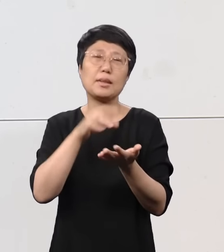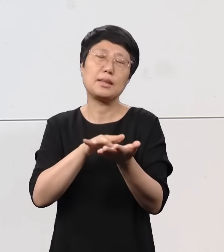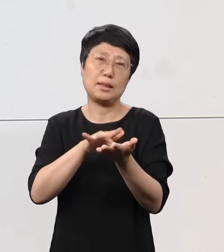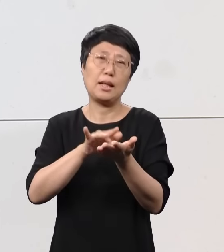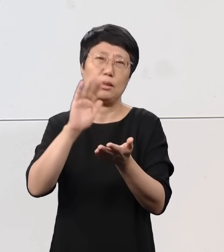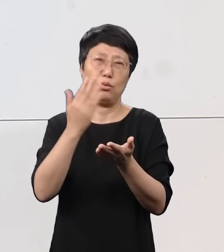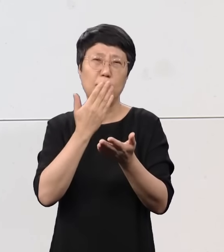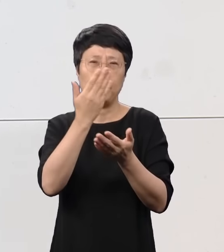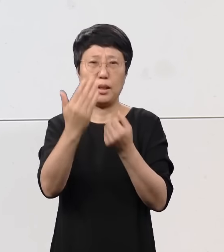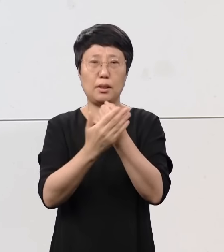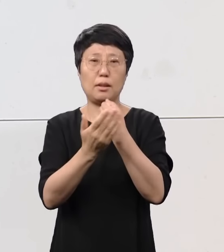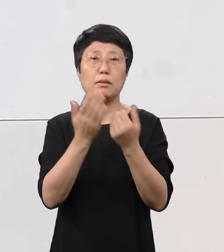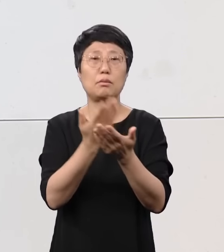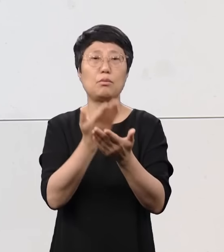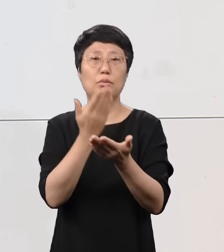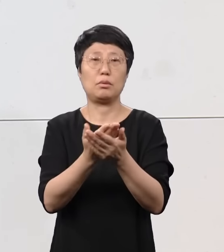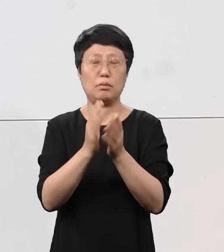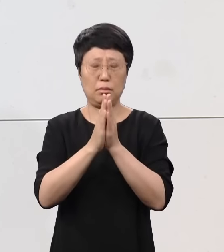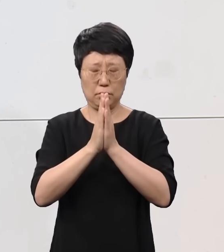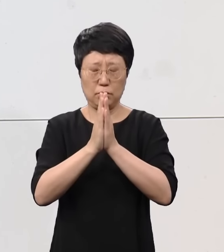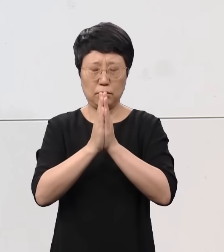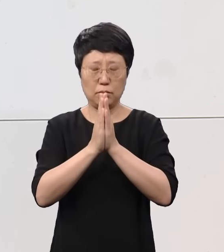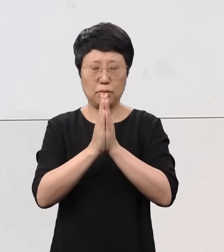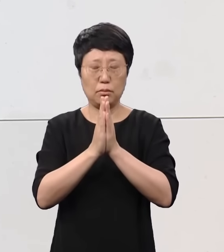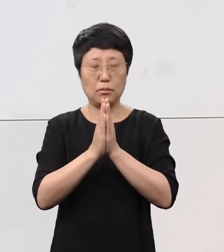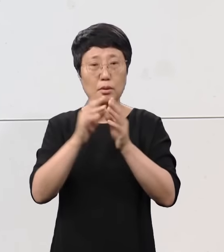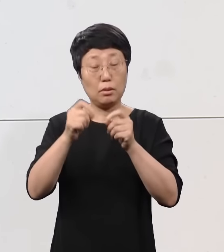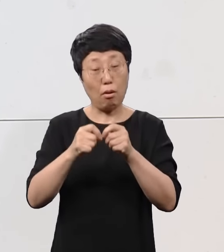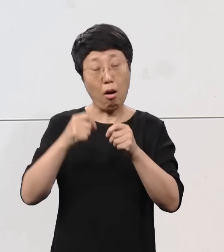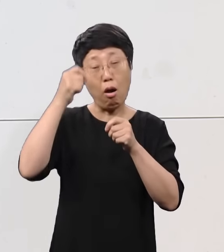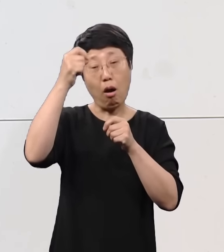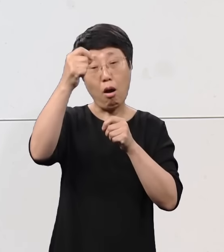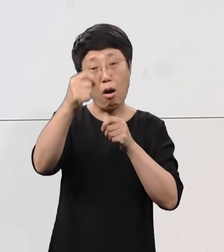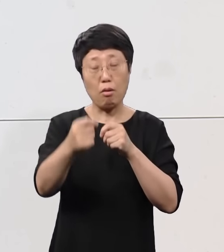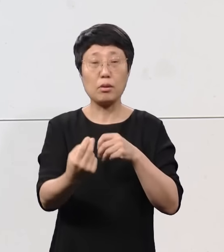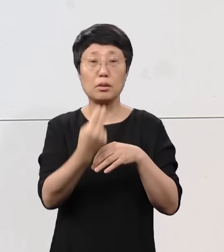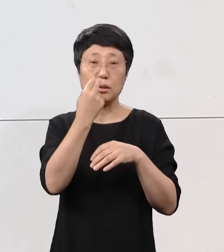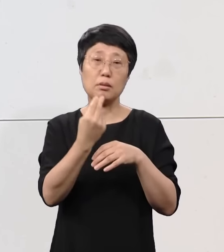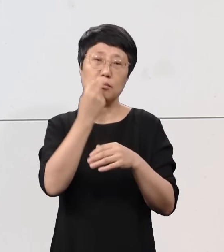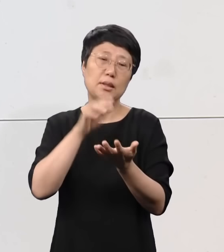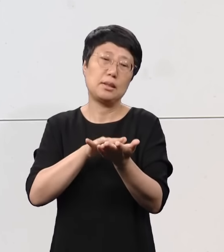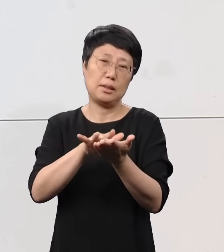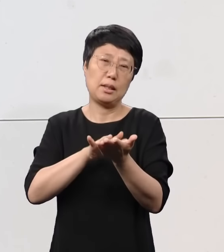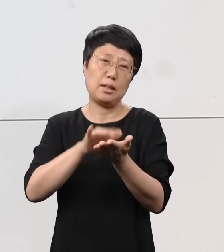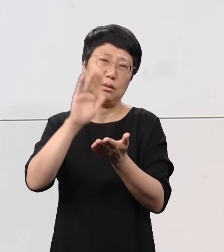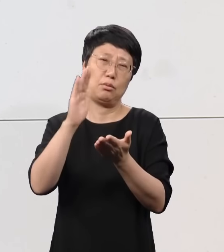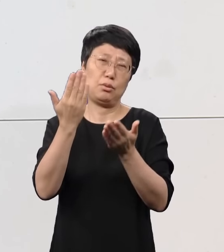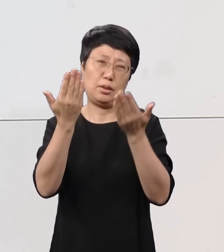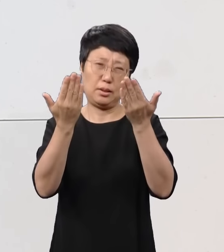기도하게 입니다 영원한 생명의 약이 되게 해